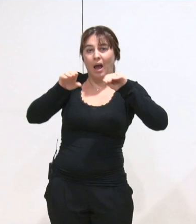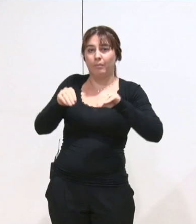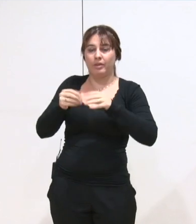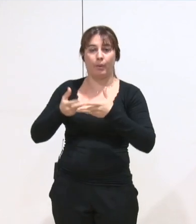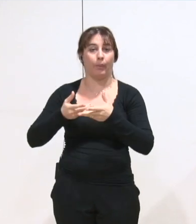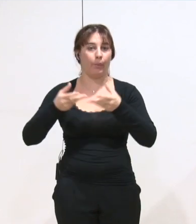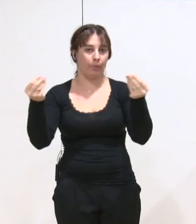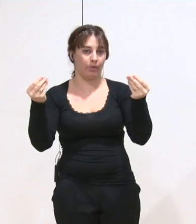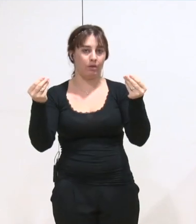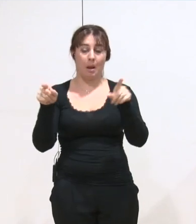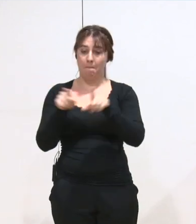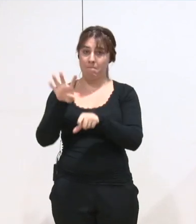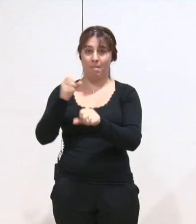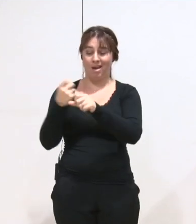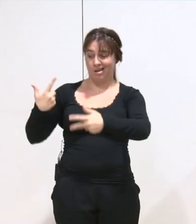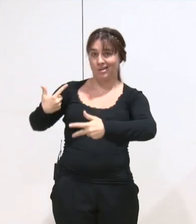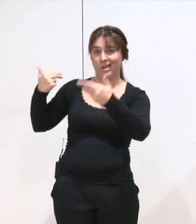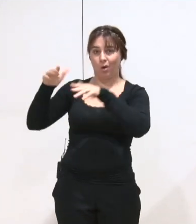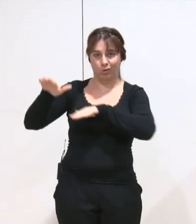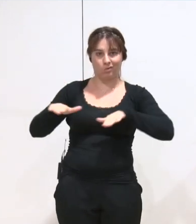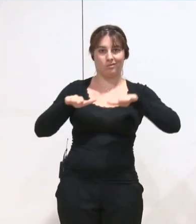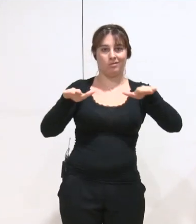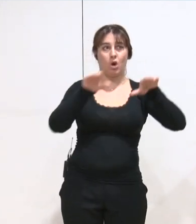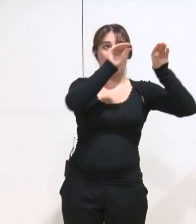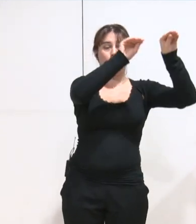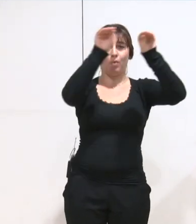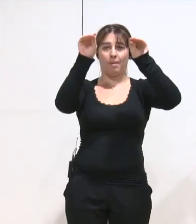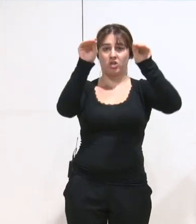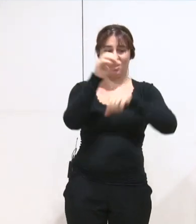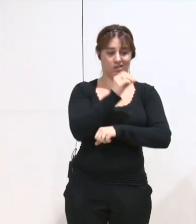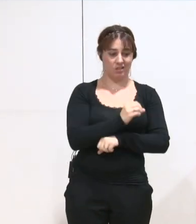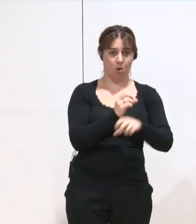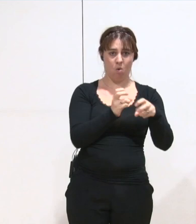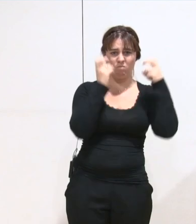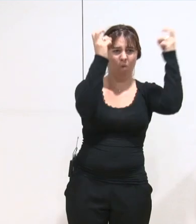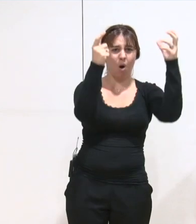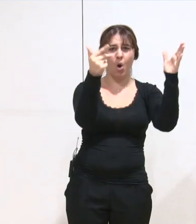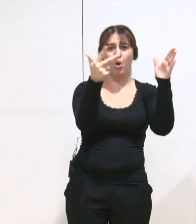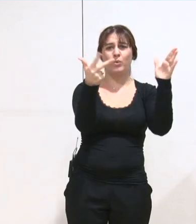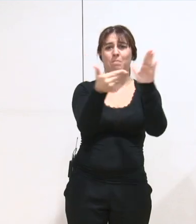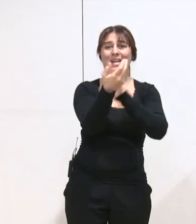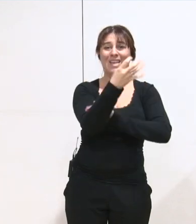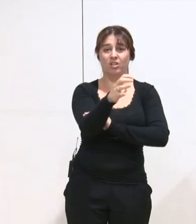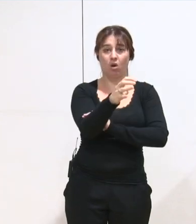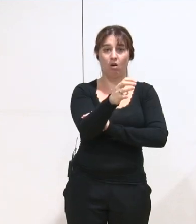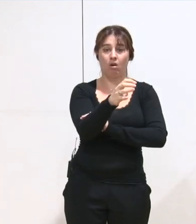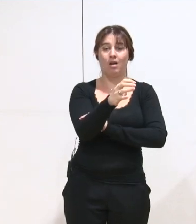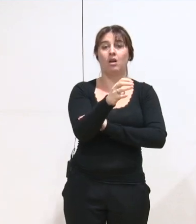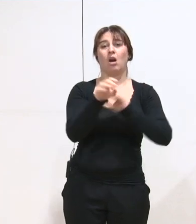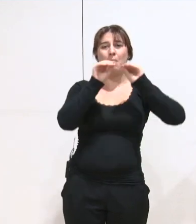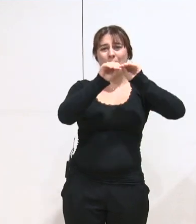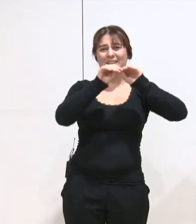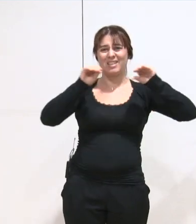période, 40 ans, les supermarchés sont passés de quasiment zéro à 8400, les hypermarchés de quasiment zéro